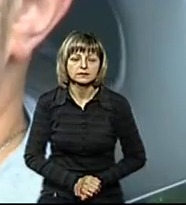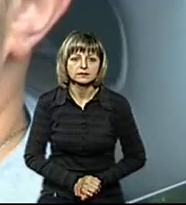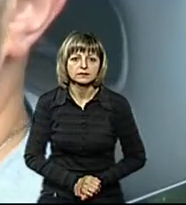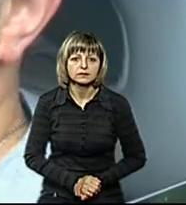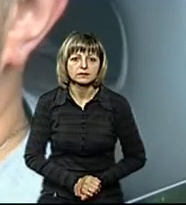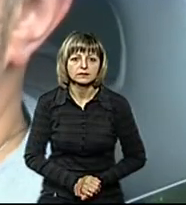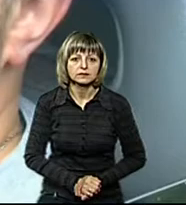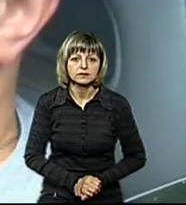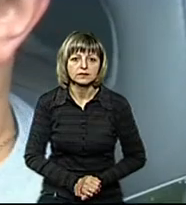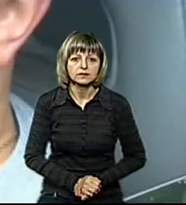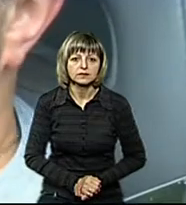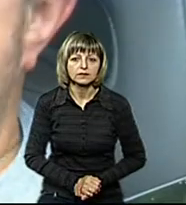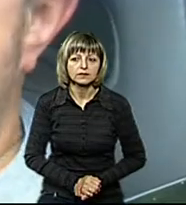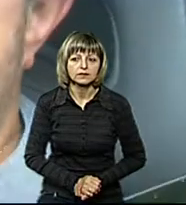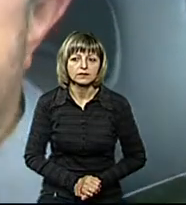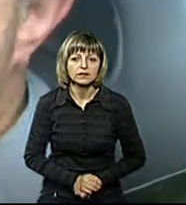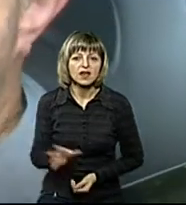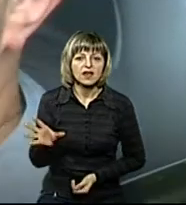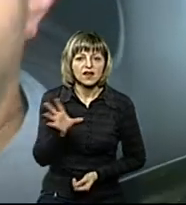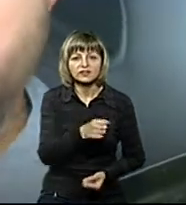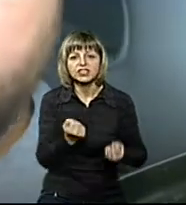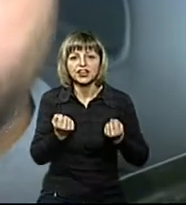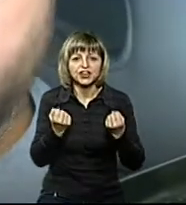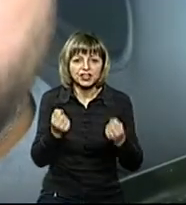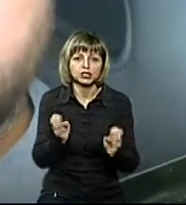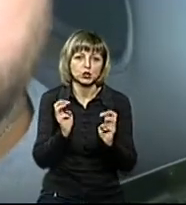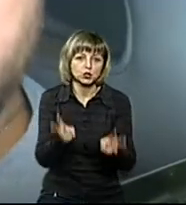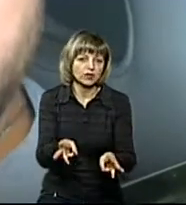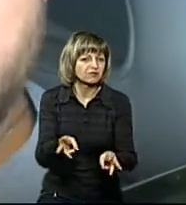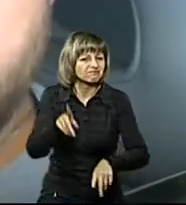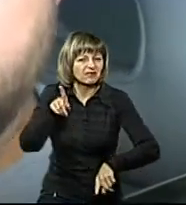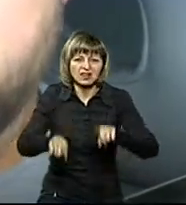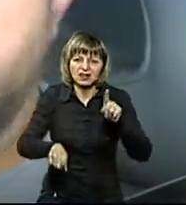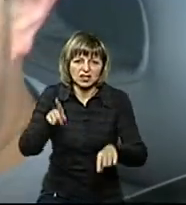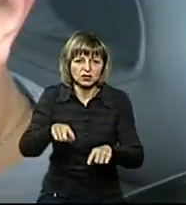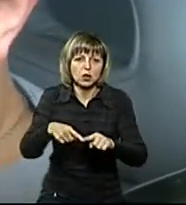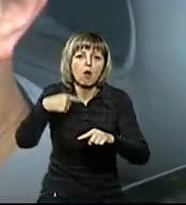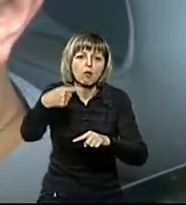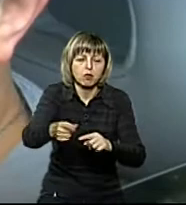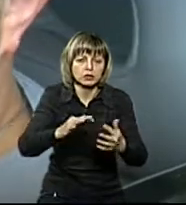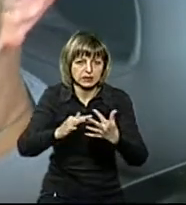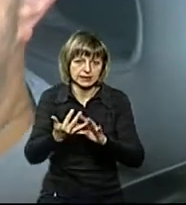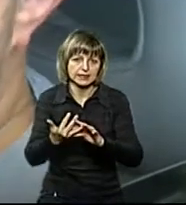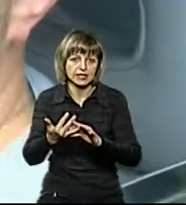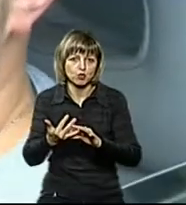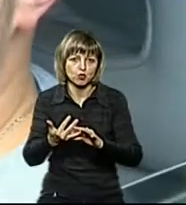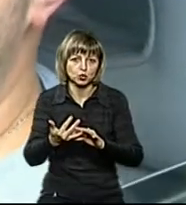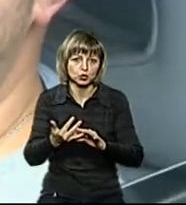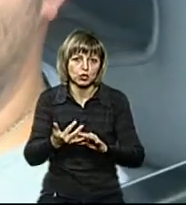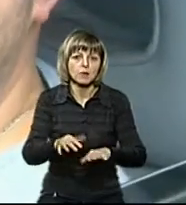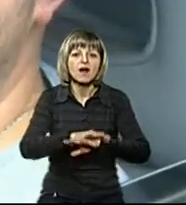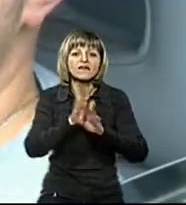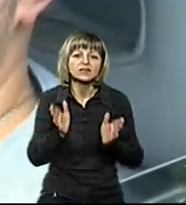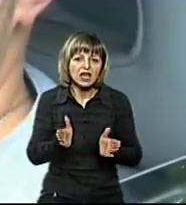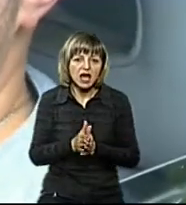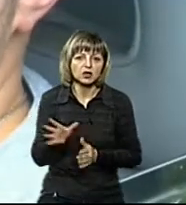Всі їздять з увімкненим світлом, тобто дуже рідко хто так. Поза населеним пунктом? Так. В